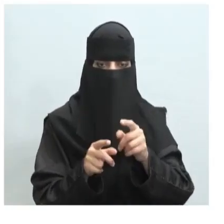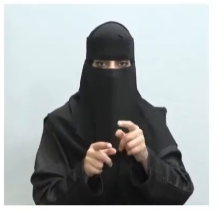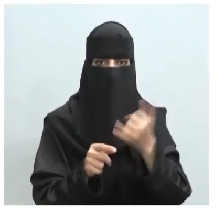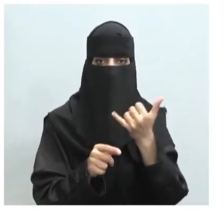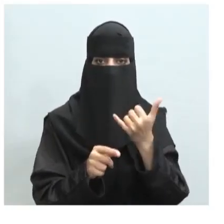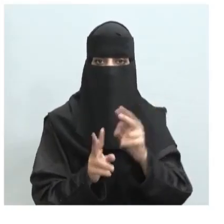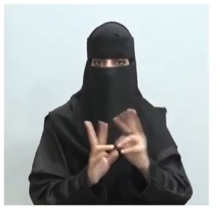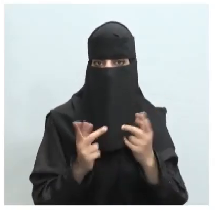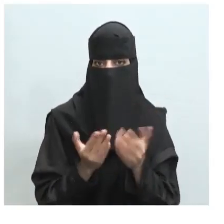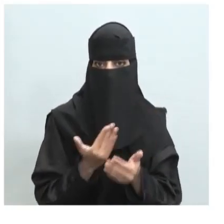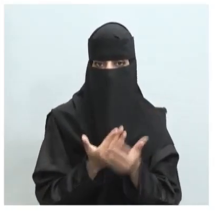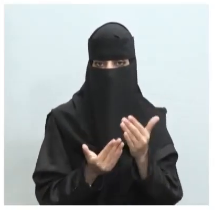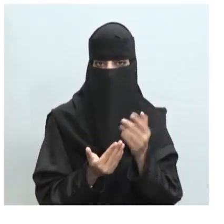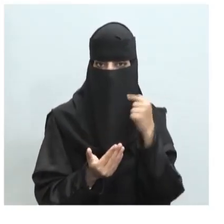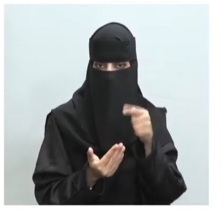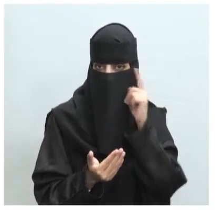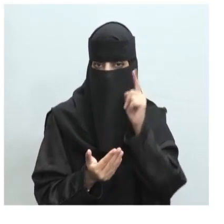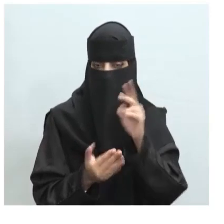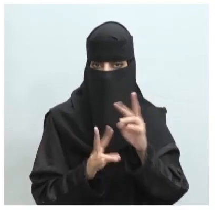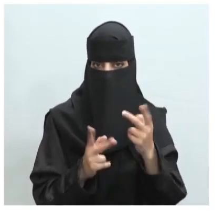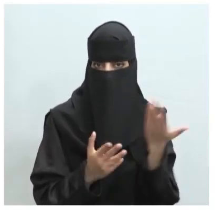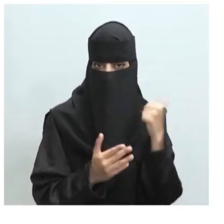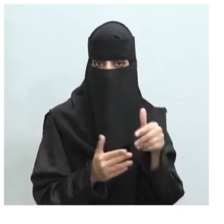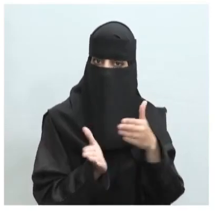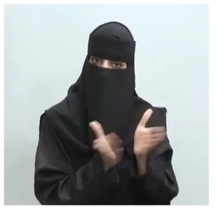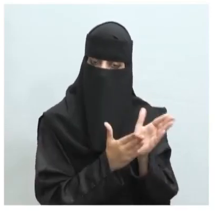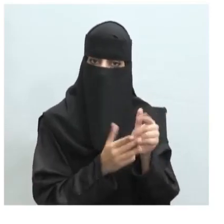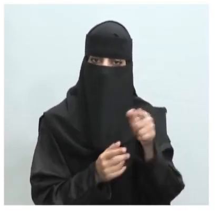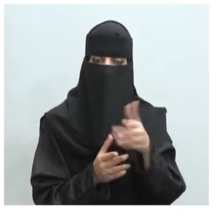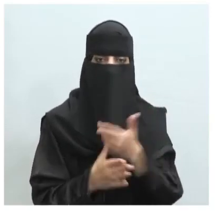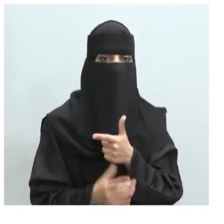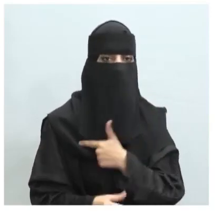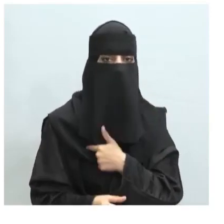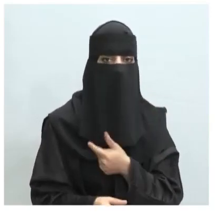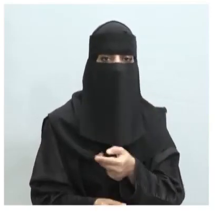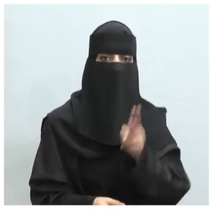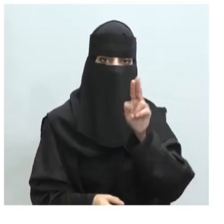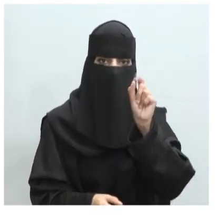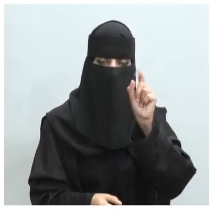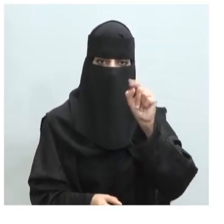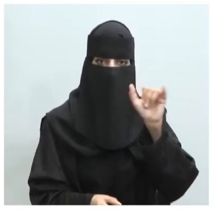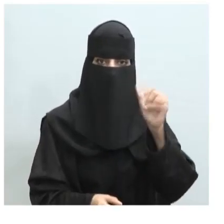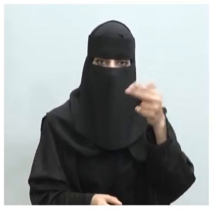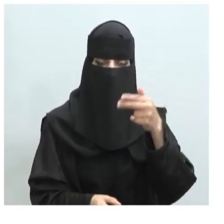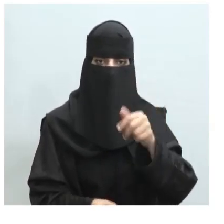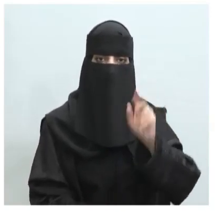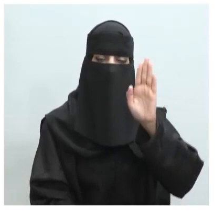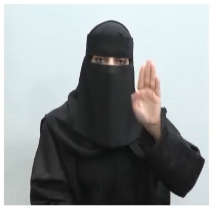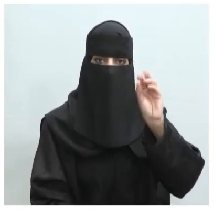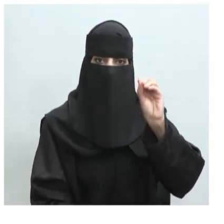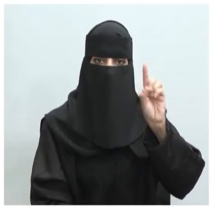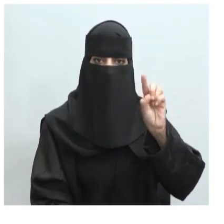ظروف غير التي عرفناها قبل قليل وهي التفريغ الكهربائي اذ ان الشحنات الكهربائيه